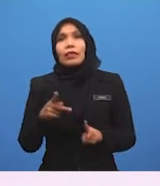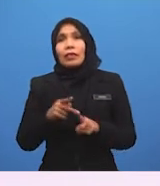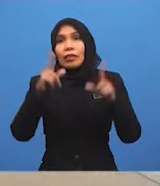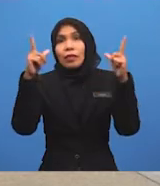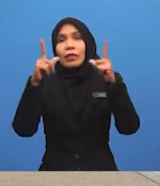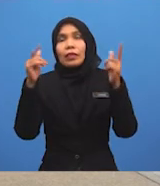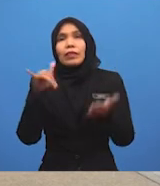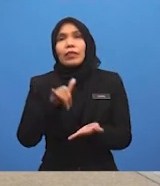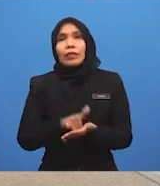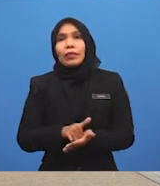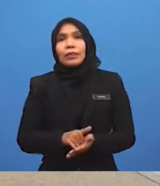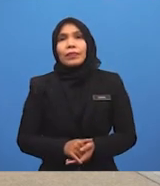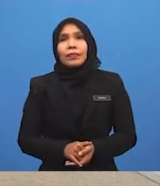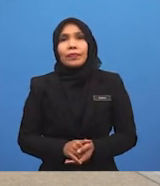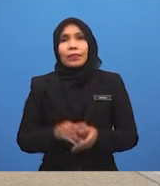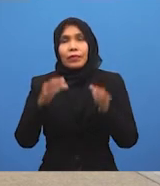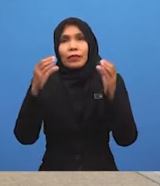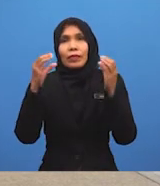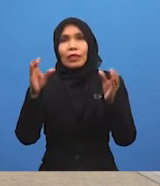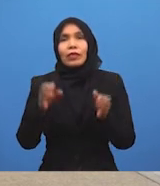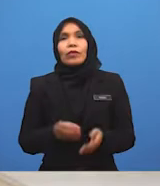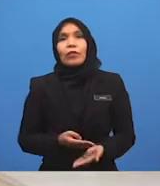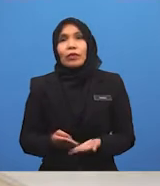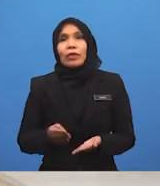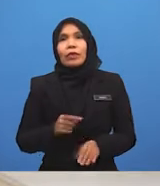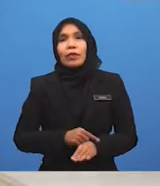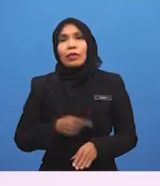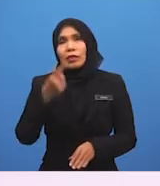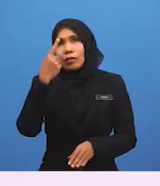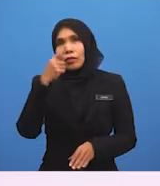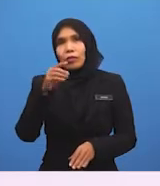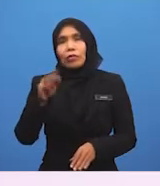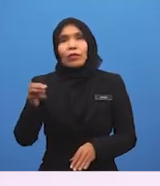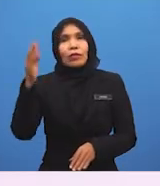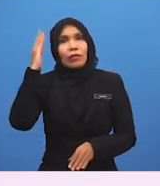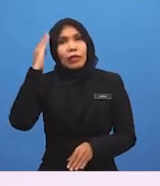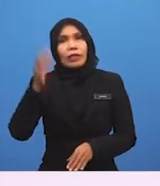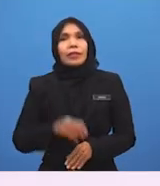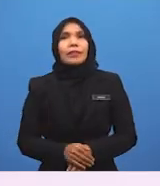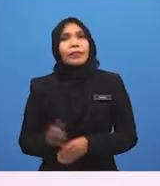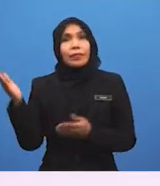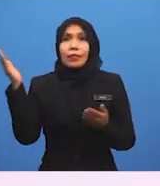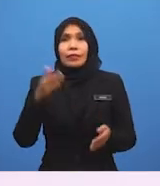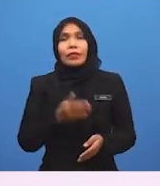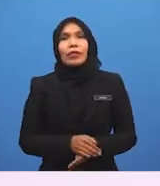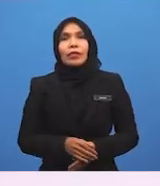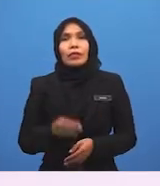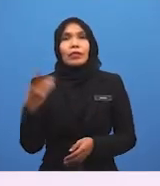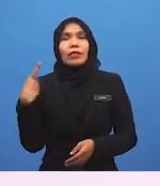Cikgu beri masa untuk murid berfikir. Baik, jom kita lihat cadangan